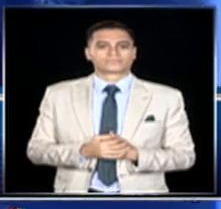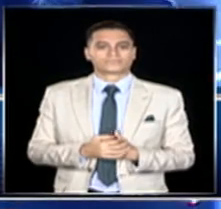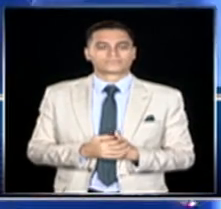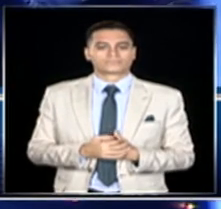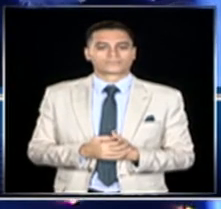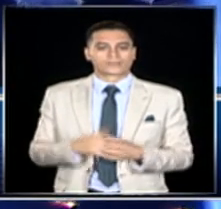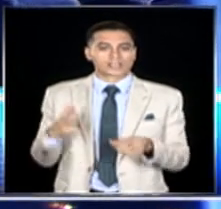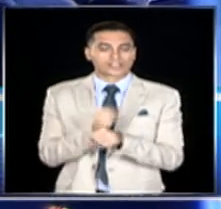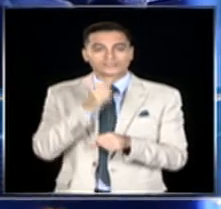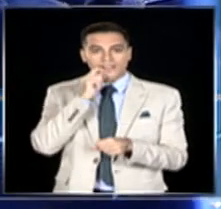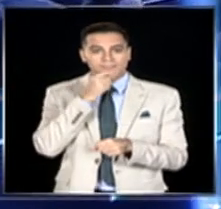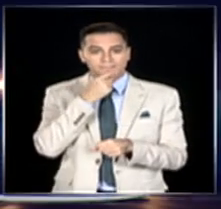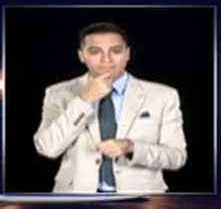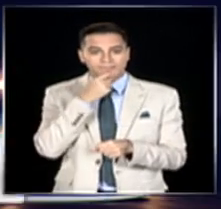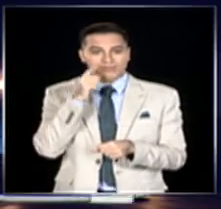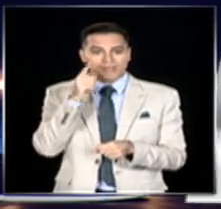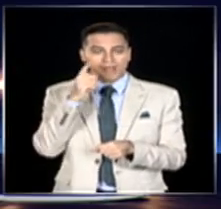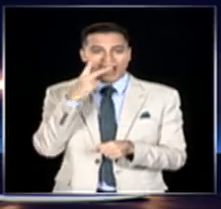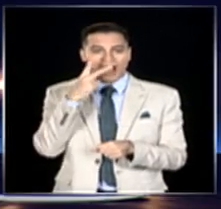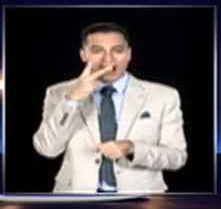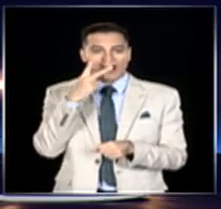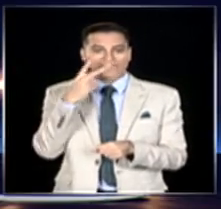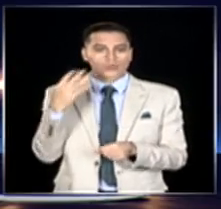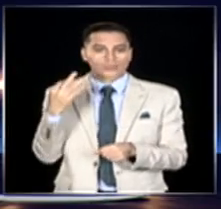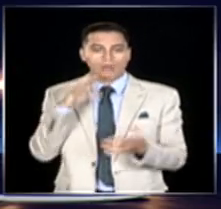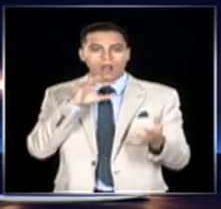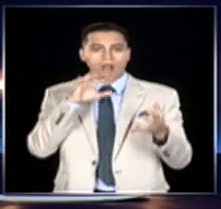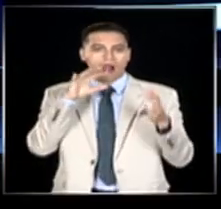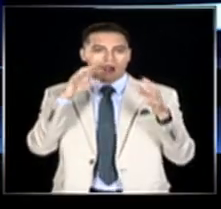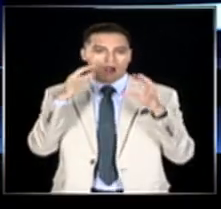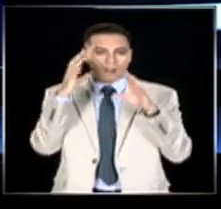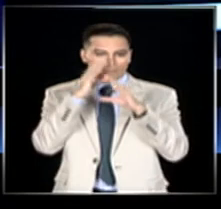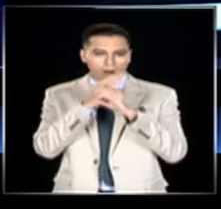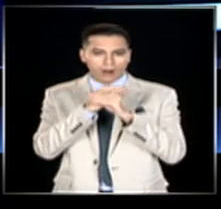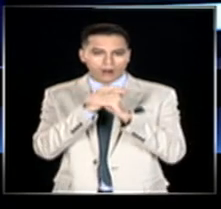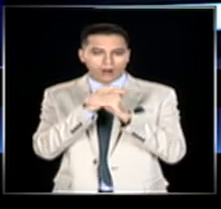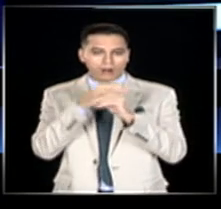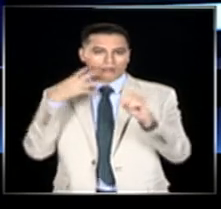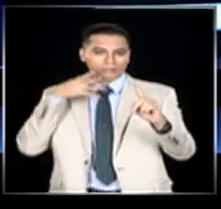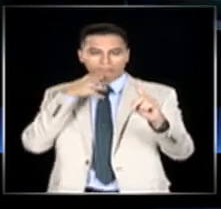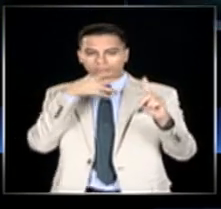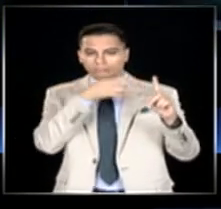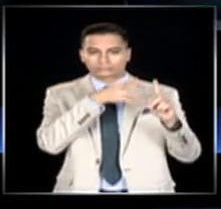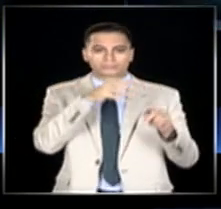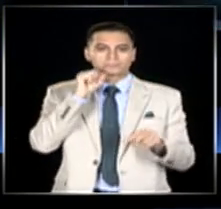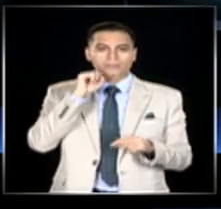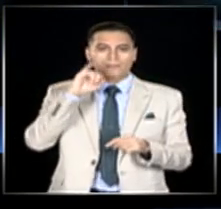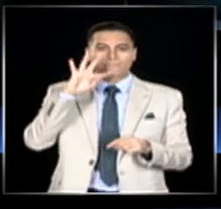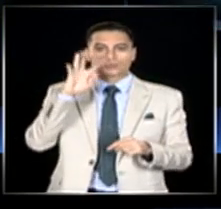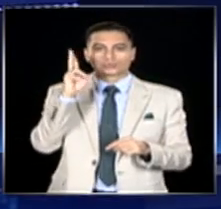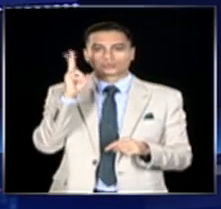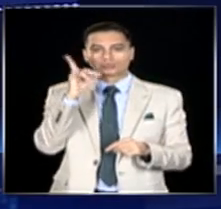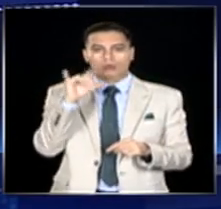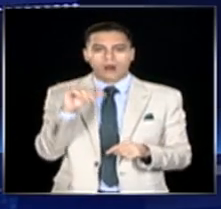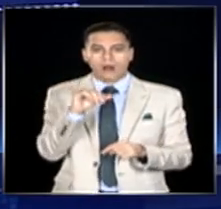تم اكتشافه سنة 2003. أحد أقمار